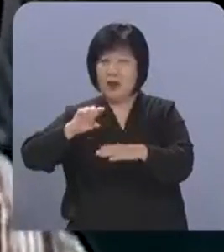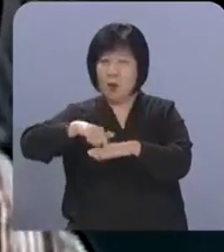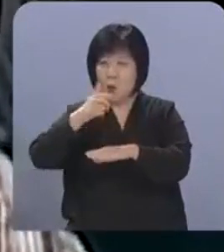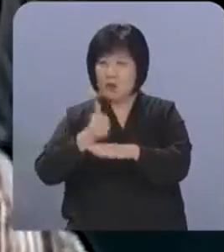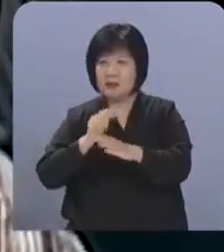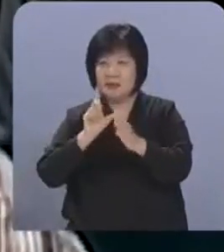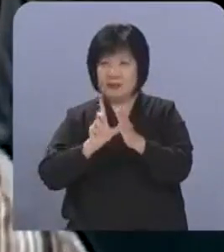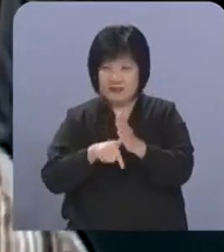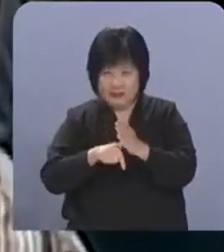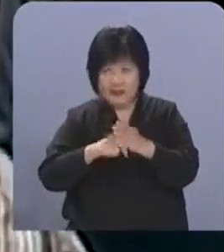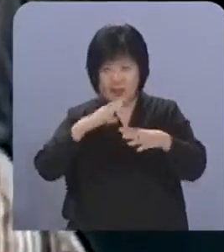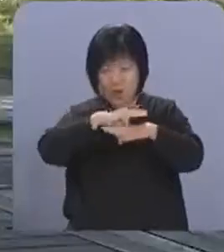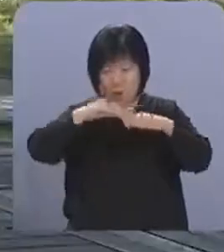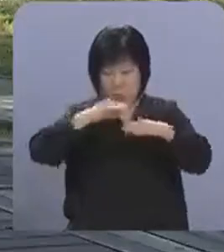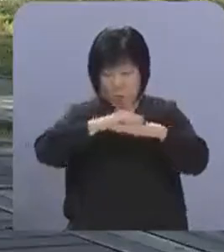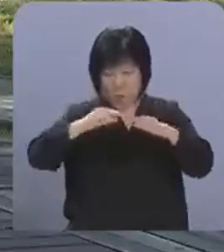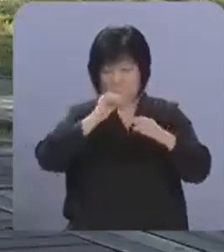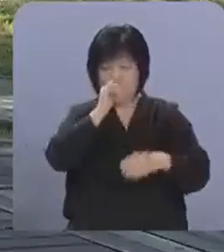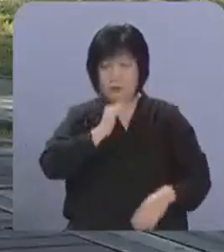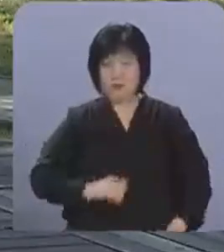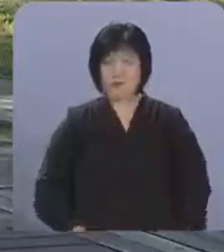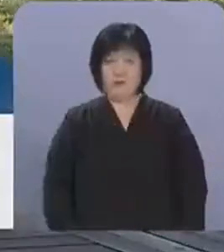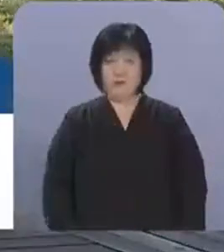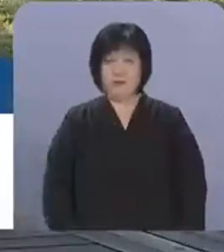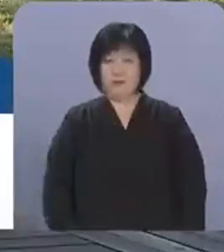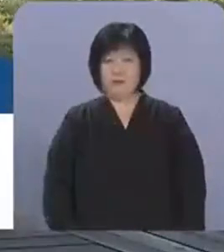호흡까지 맞춥니다.